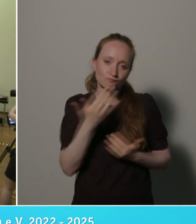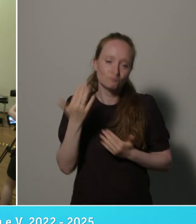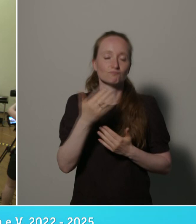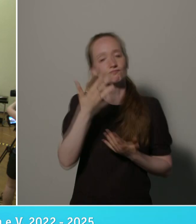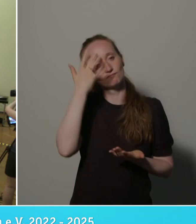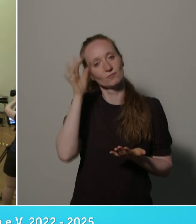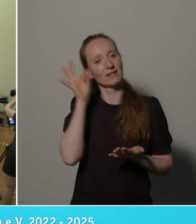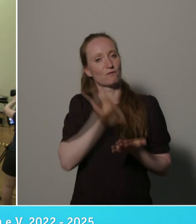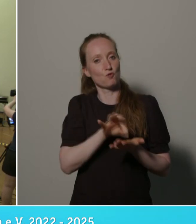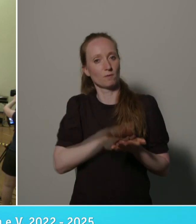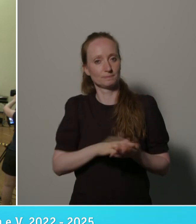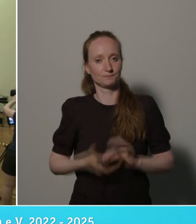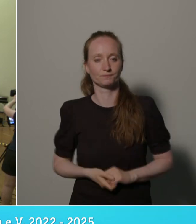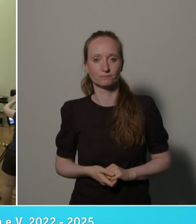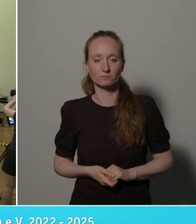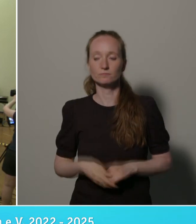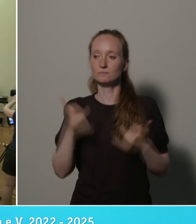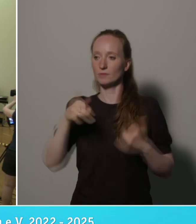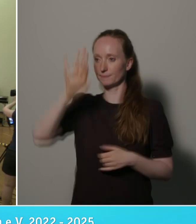Es gibt eine weitere Wortmeldung von Herrn Gebhardt.